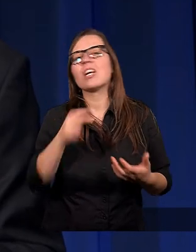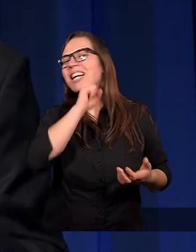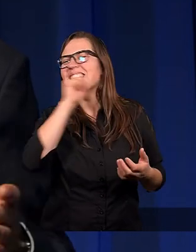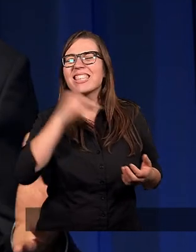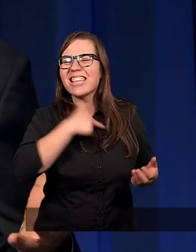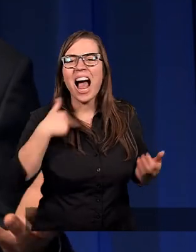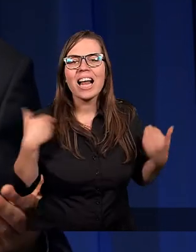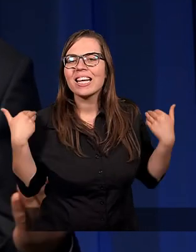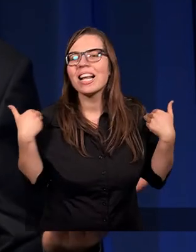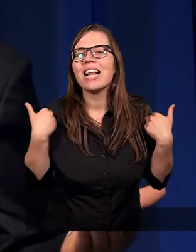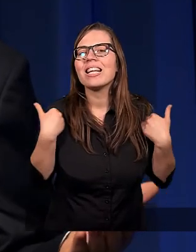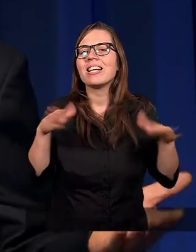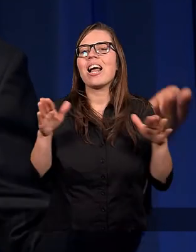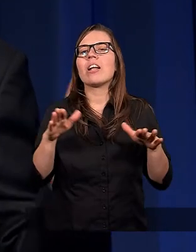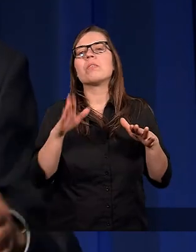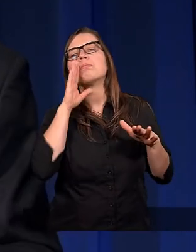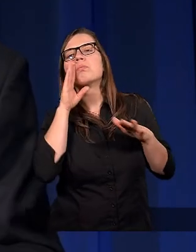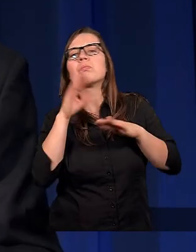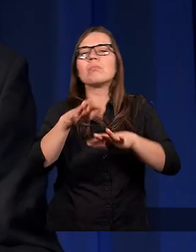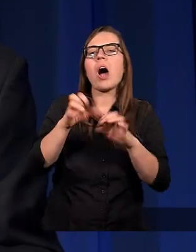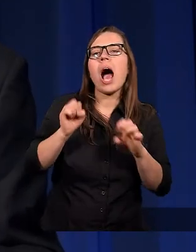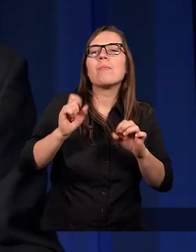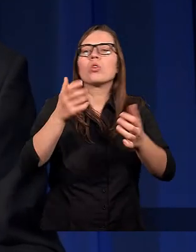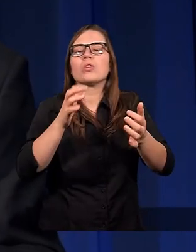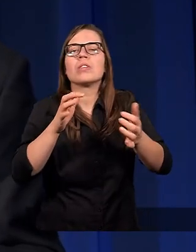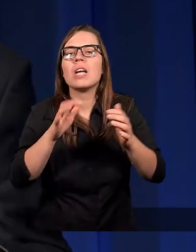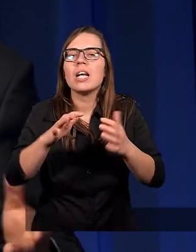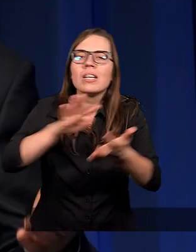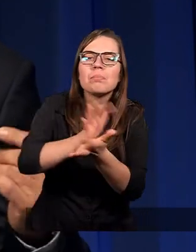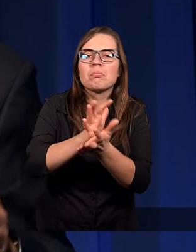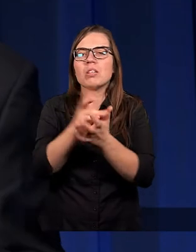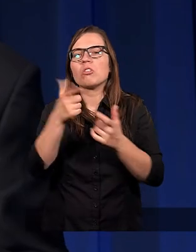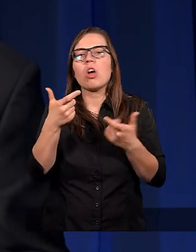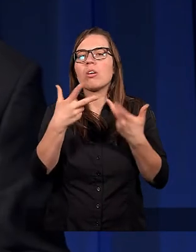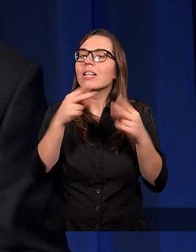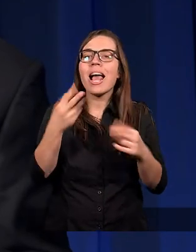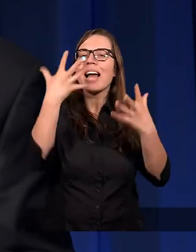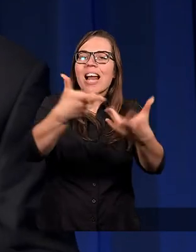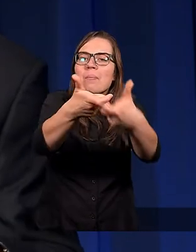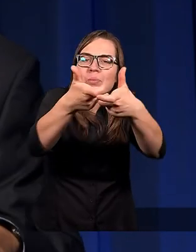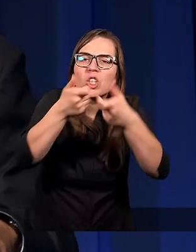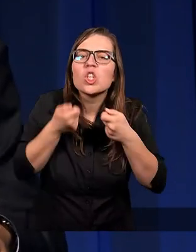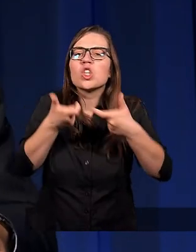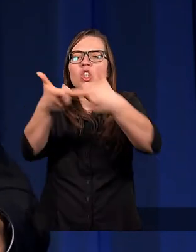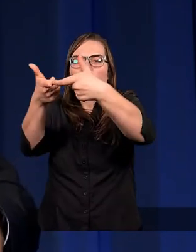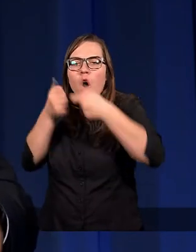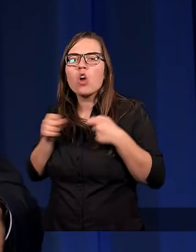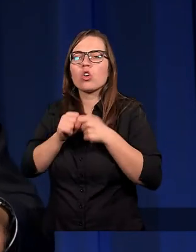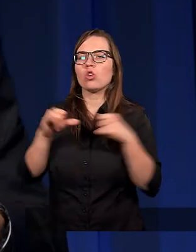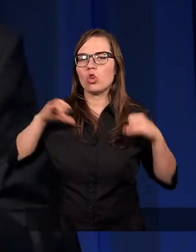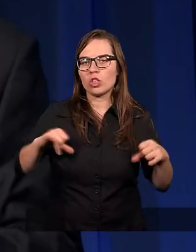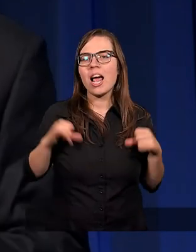nas w jakiś sposób wyhamować. On chce nas przyciągnąć do siebie.